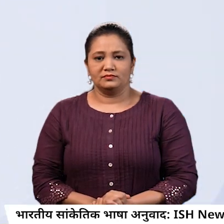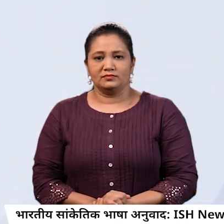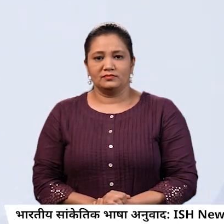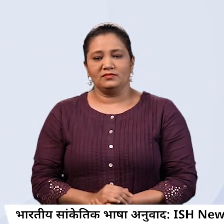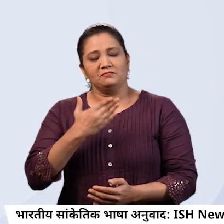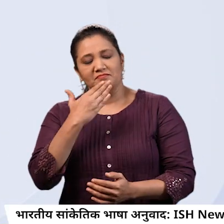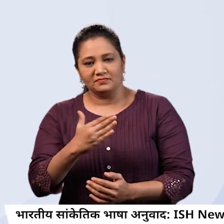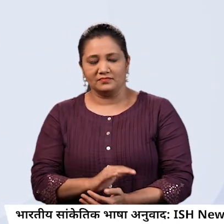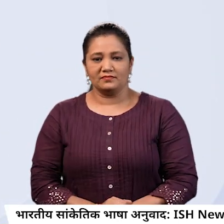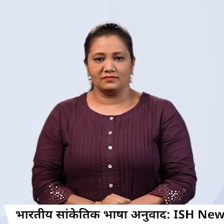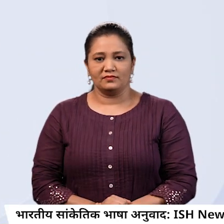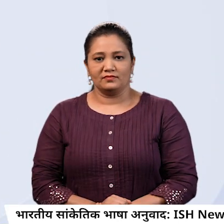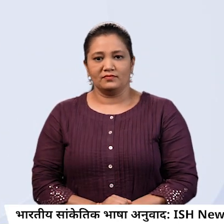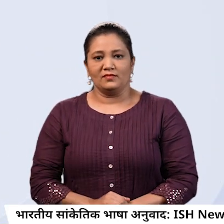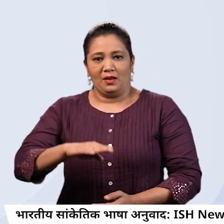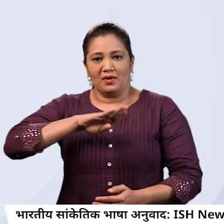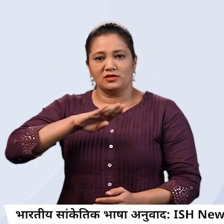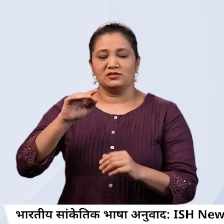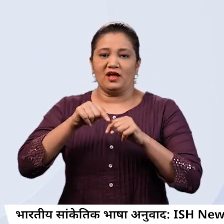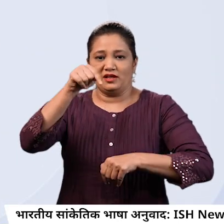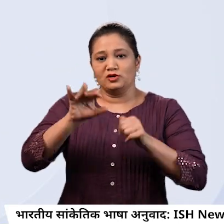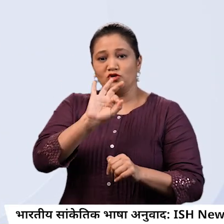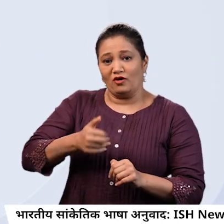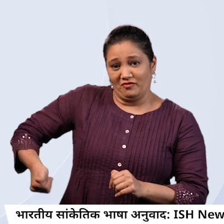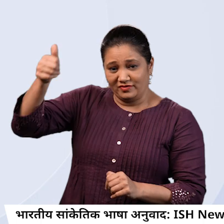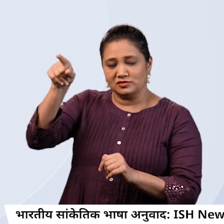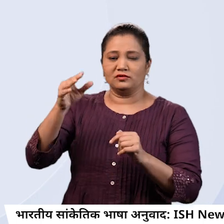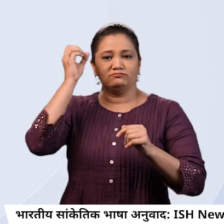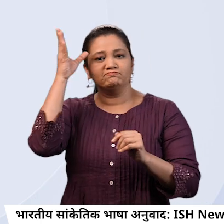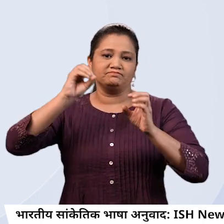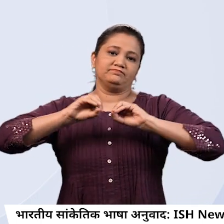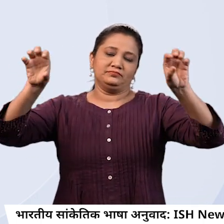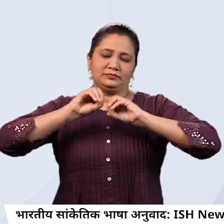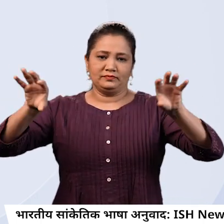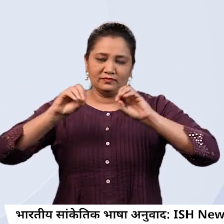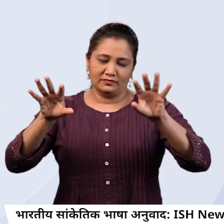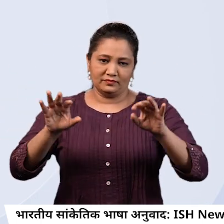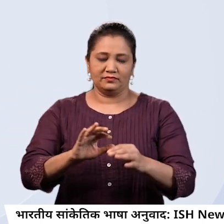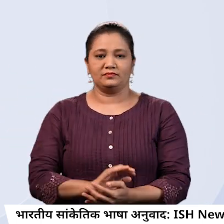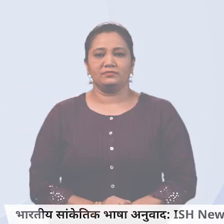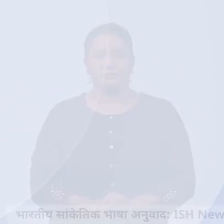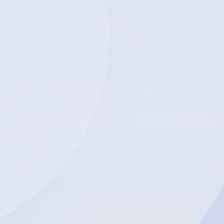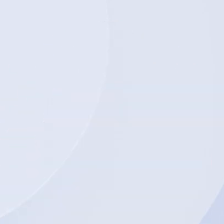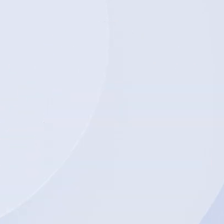इतकंच. धन्यवाद. मुख्य निवडणूक अधिकारी महाराष्ट्र राज्य यांच्यातर्फे जनहितार्थ प्रसारित.